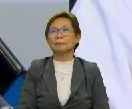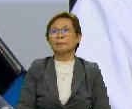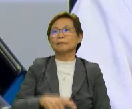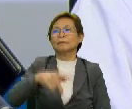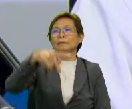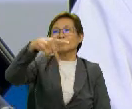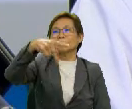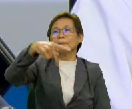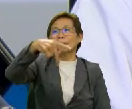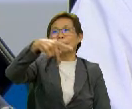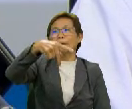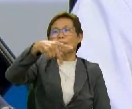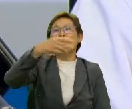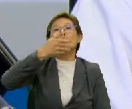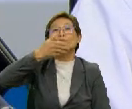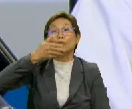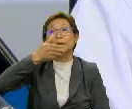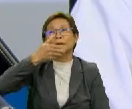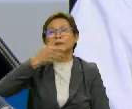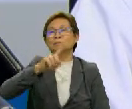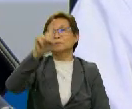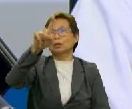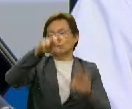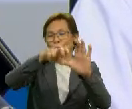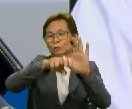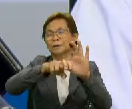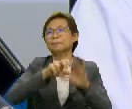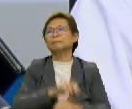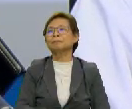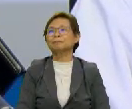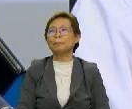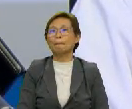Ikatan Demokratik Rakyat Muda 1 kerusi,